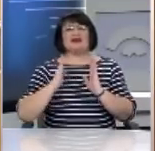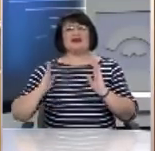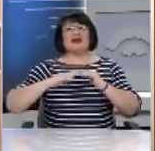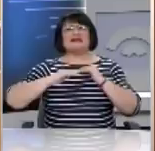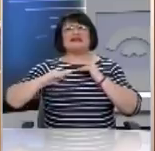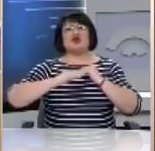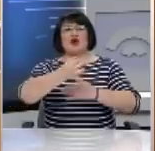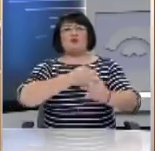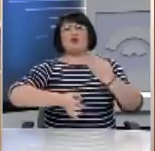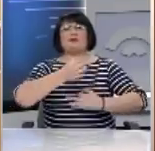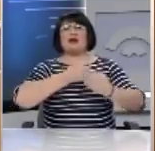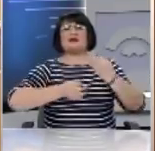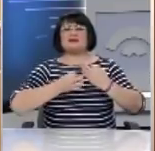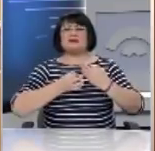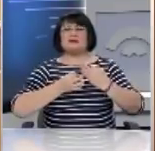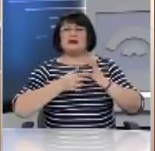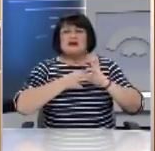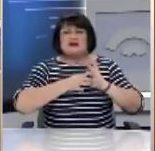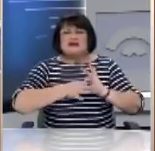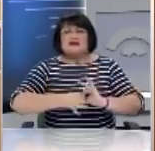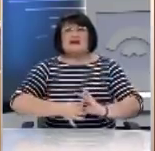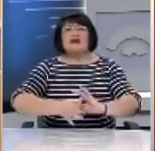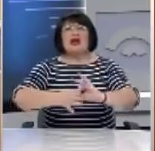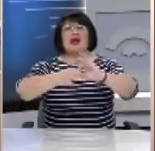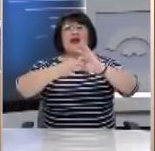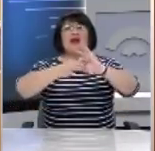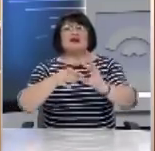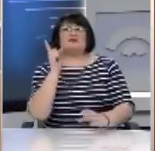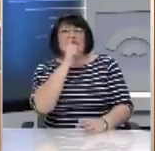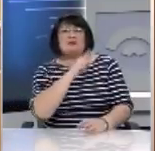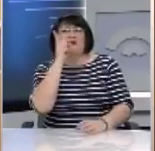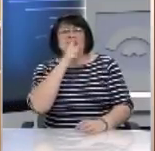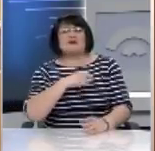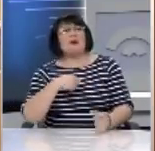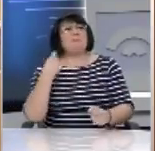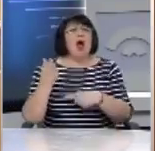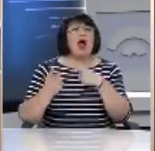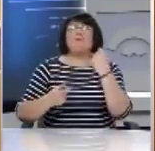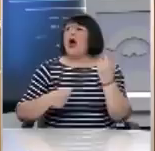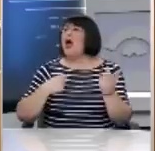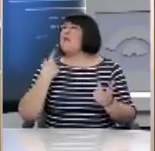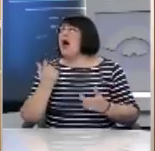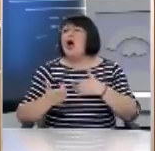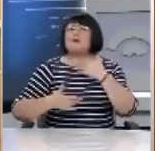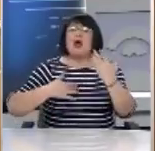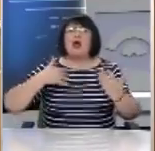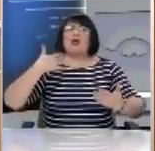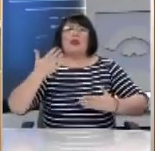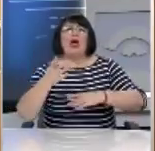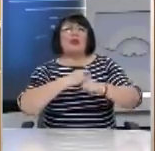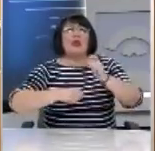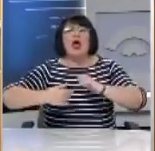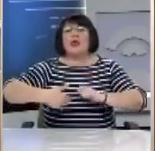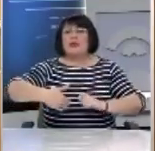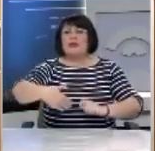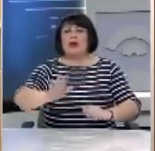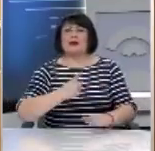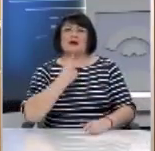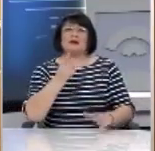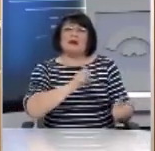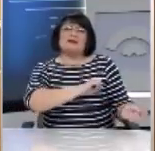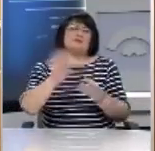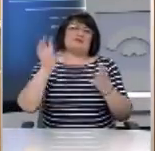σύνορα. Και συνεχίζετε τα πυροτεχνήματα. Θα κάνετε, λέτε, μαζικές